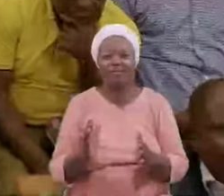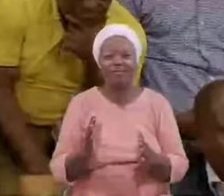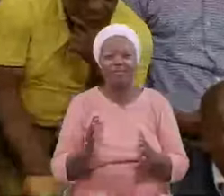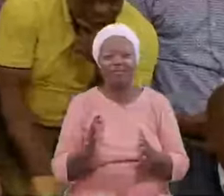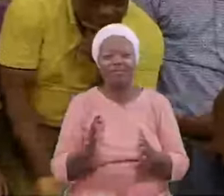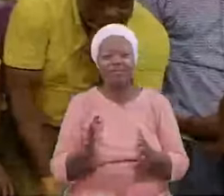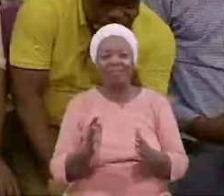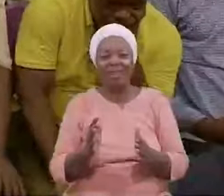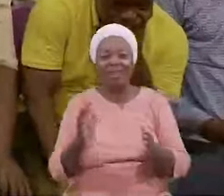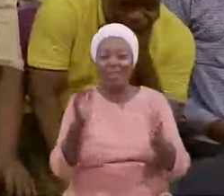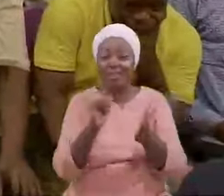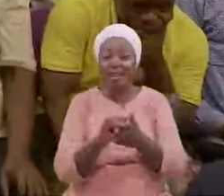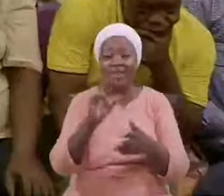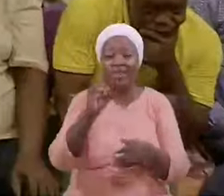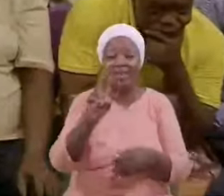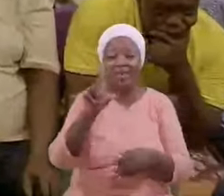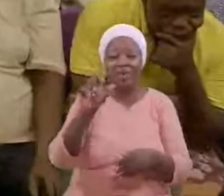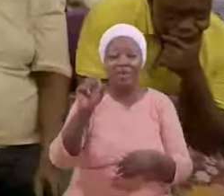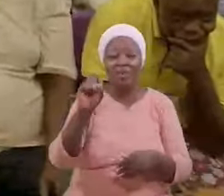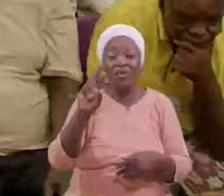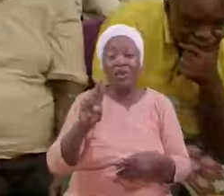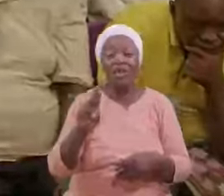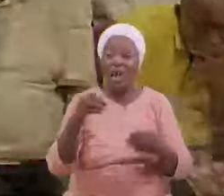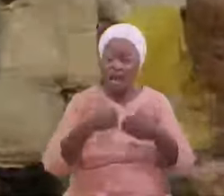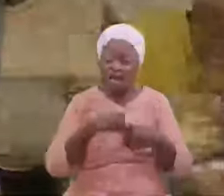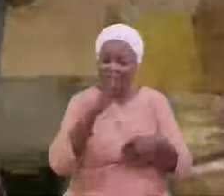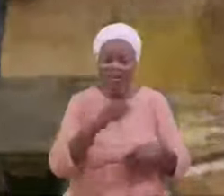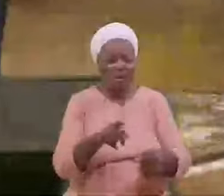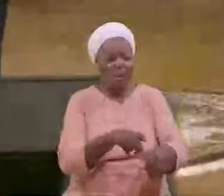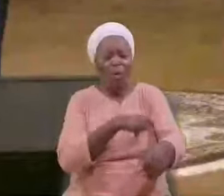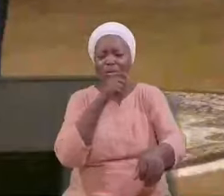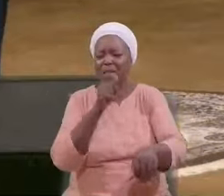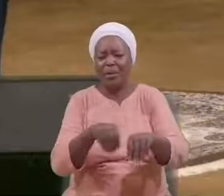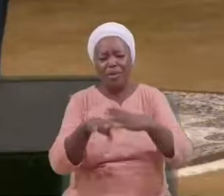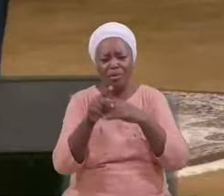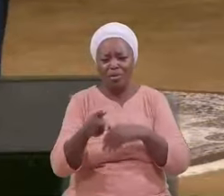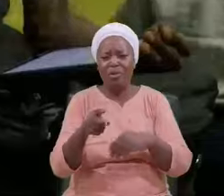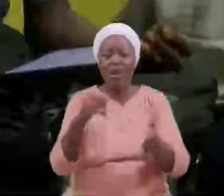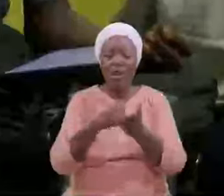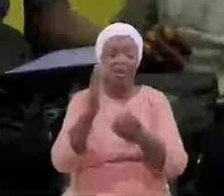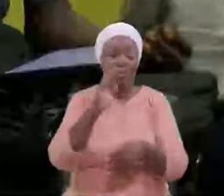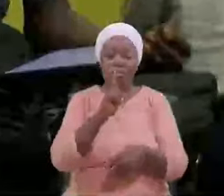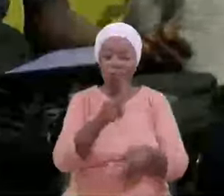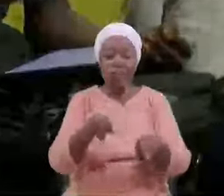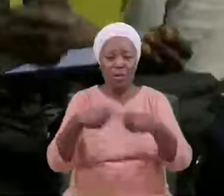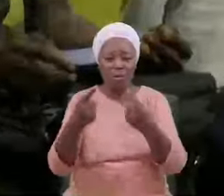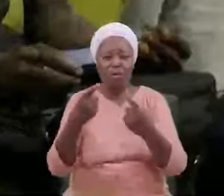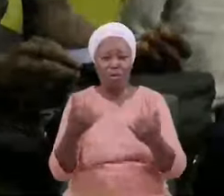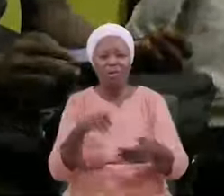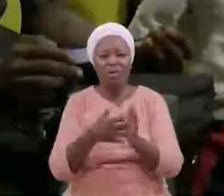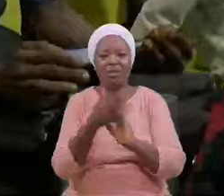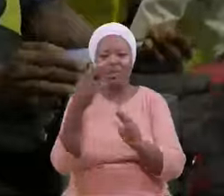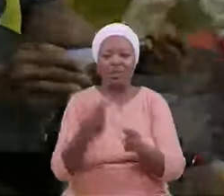Si tu sais, est resté là pour un long temps, il va partir. Le cancer